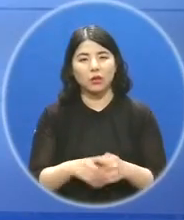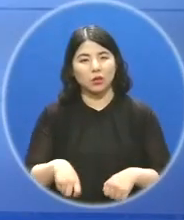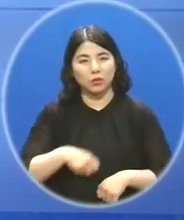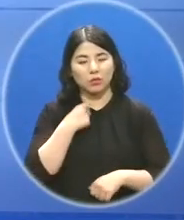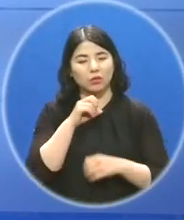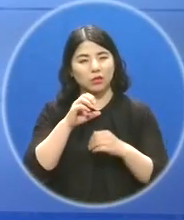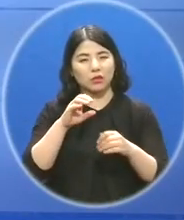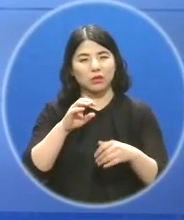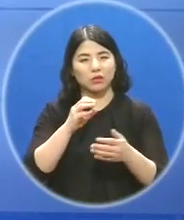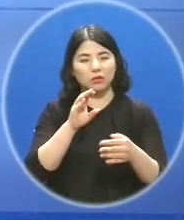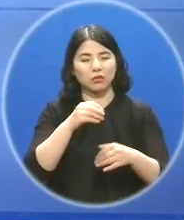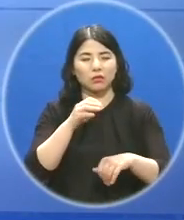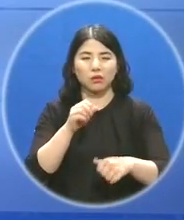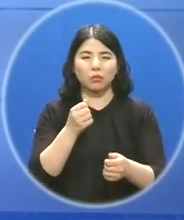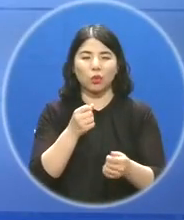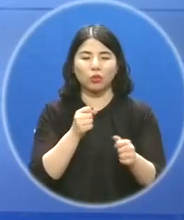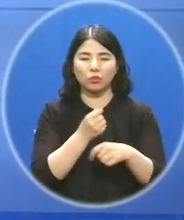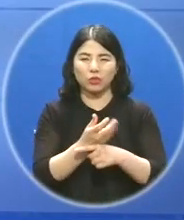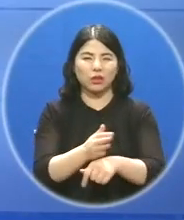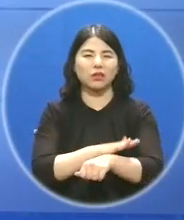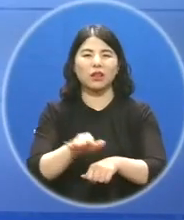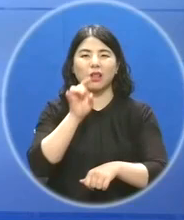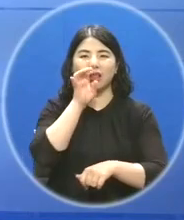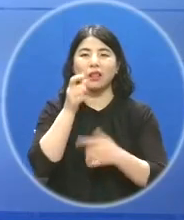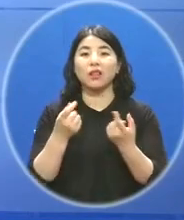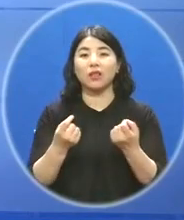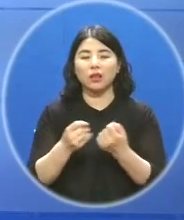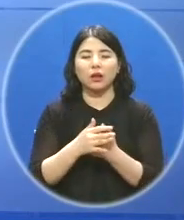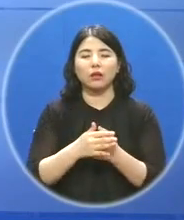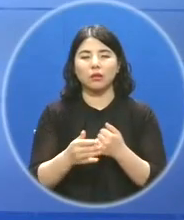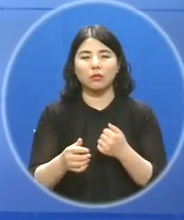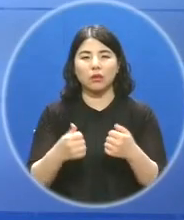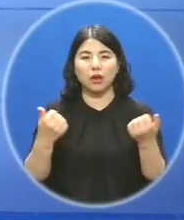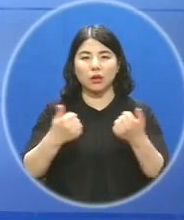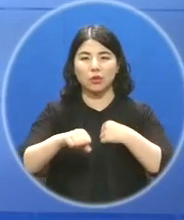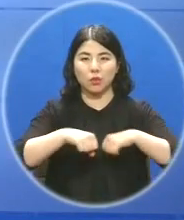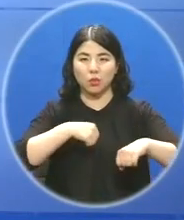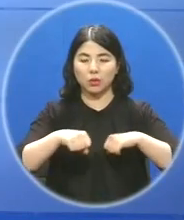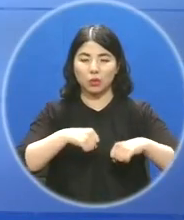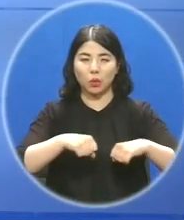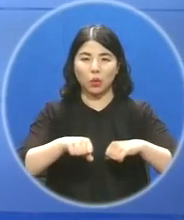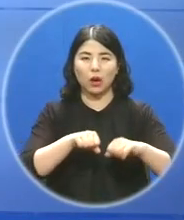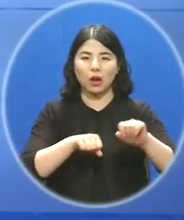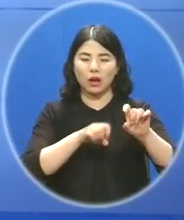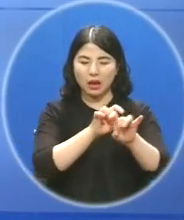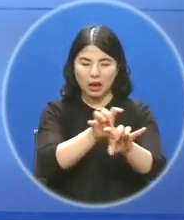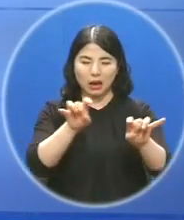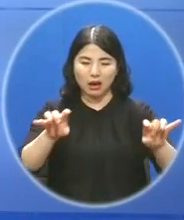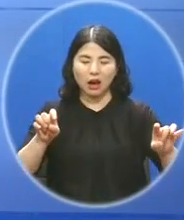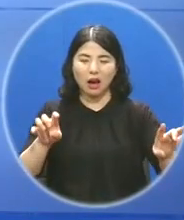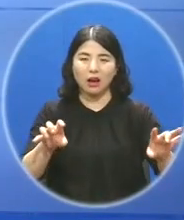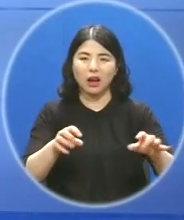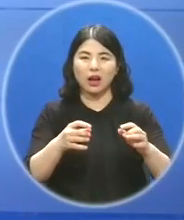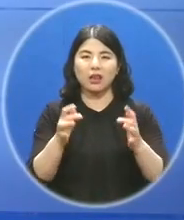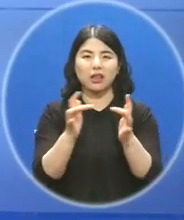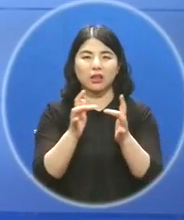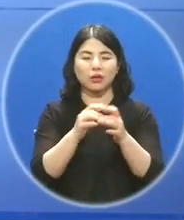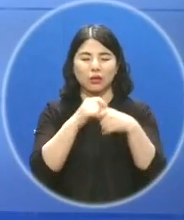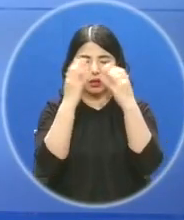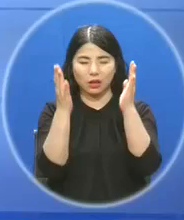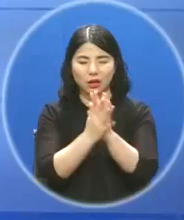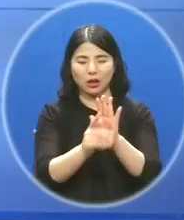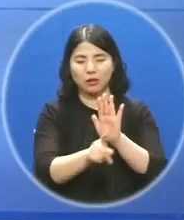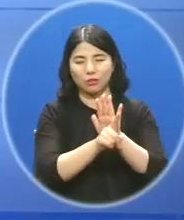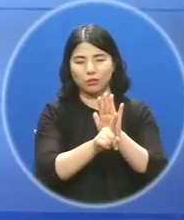좀 전파가 좀 안 되는 것 같습니다. 그래서 저희는 이제 또 의회 의정 활동 하나하나까지 다 인터넷 생중계를 하고 있습니다.